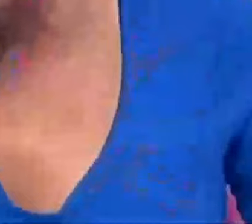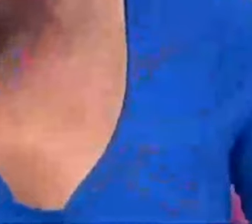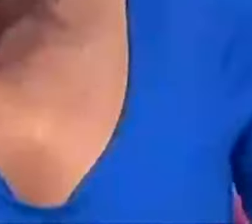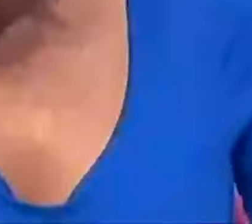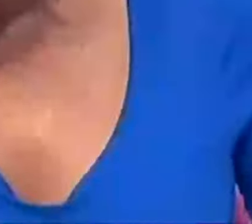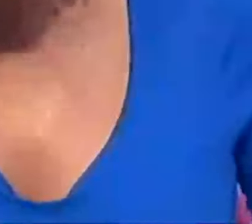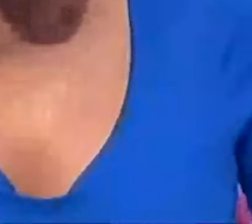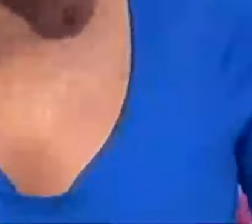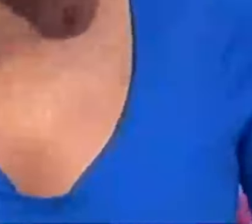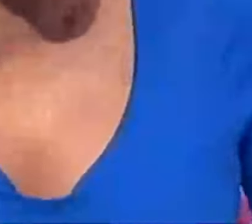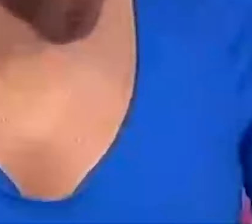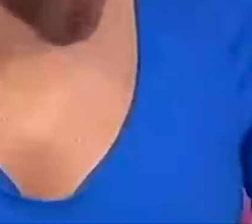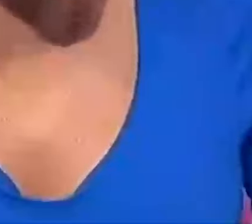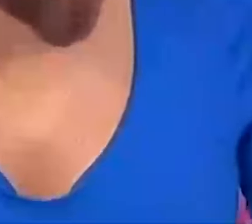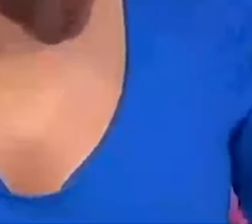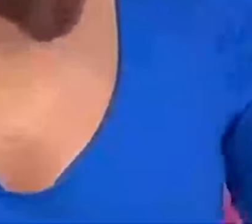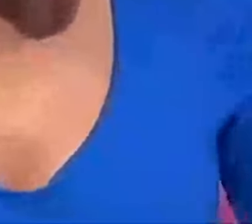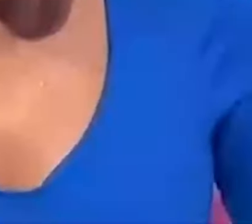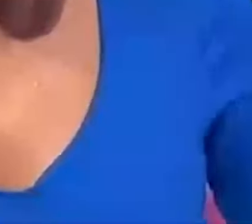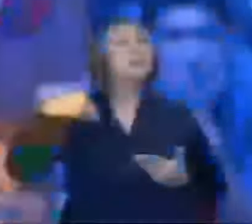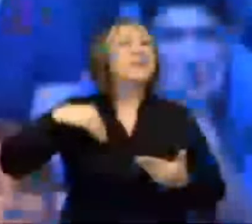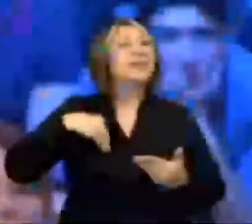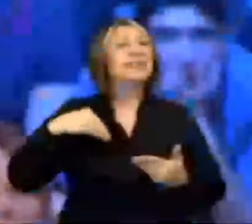hay aman bu başka bir şey anlatıyor bana.